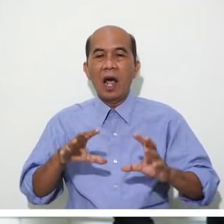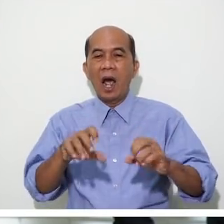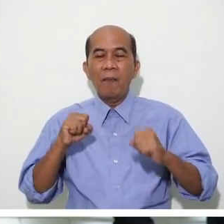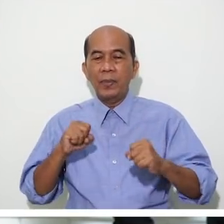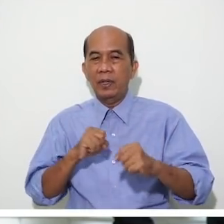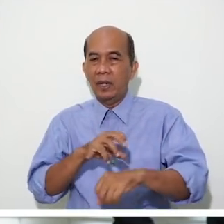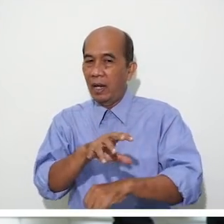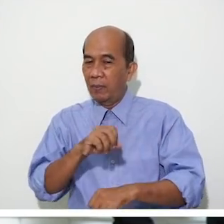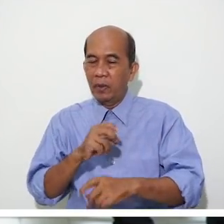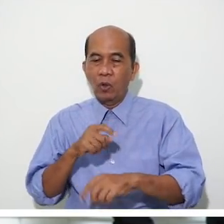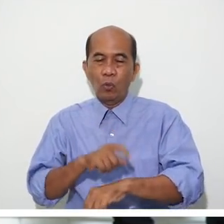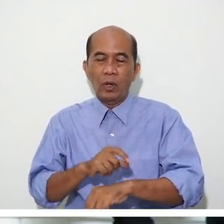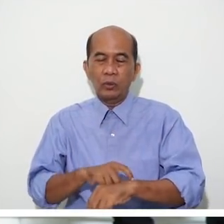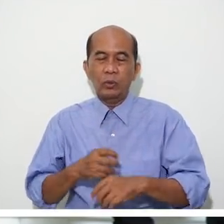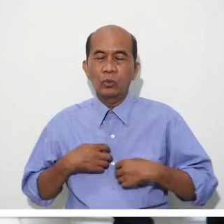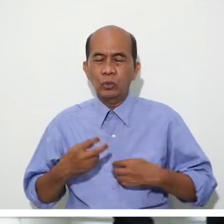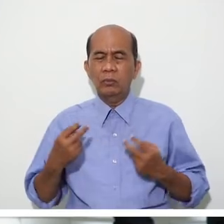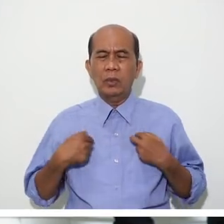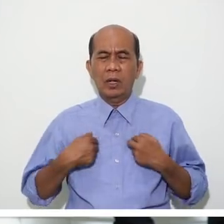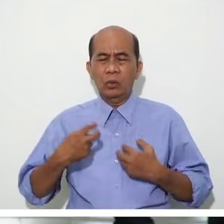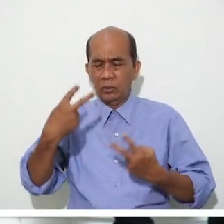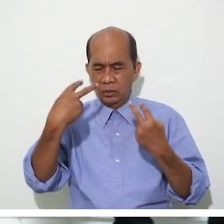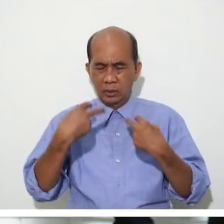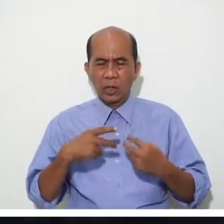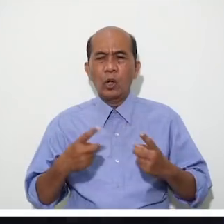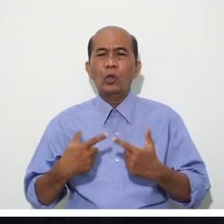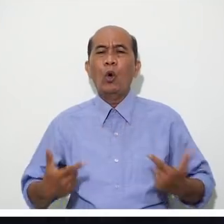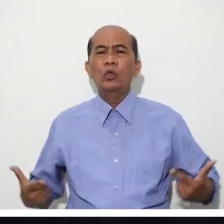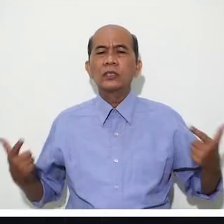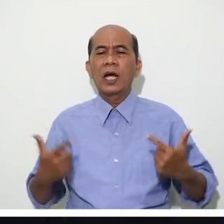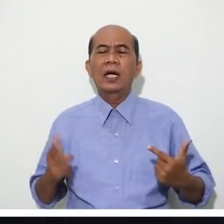untuk mengakui setiap dosa dan salah kita di hadapan Tuhan.